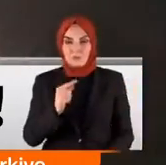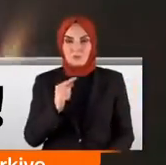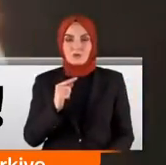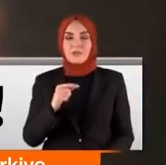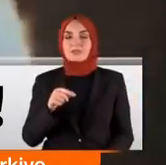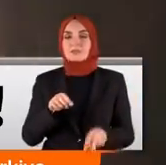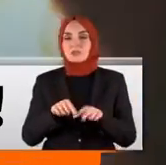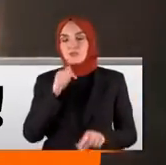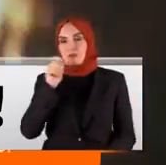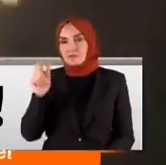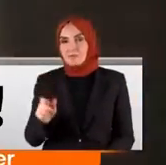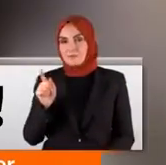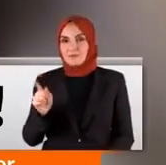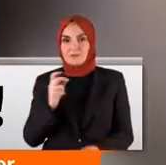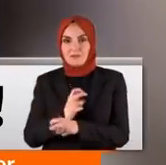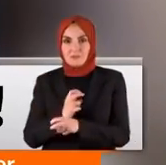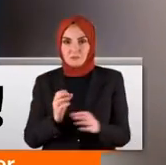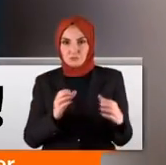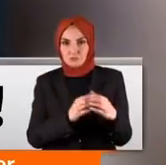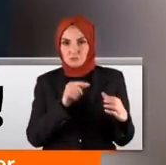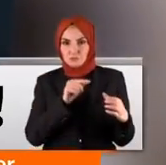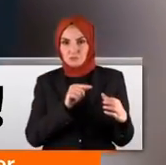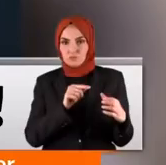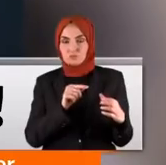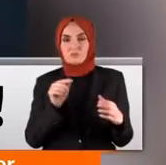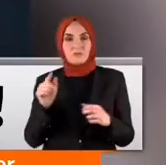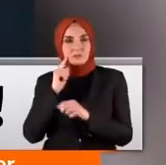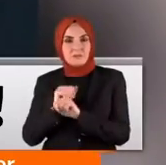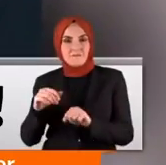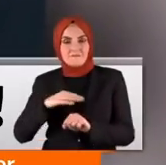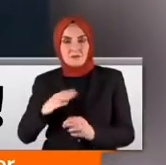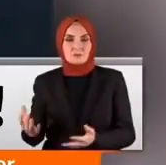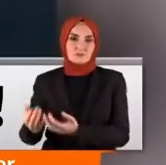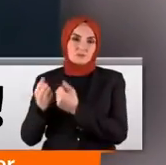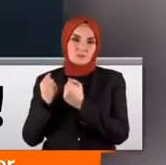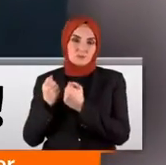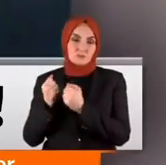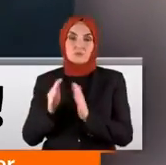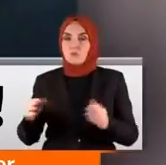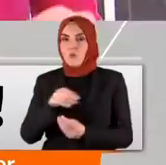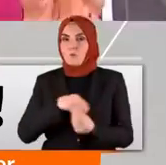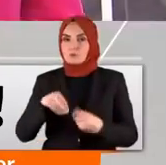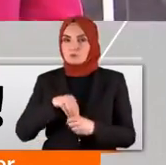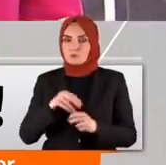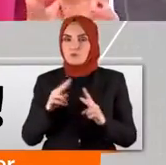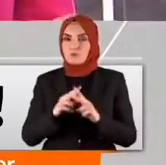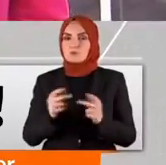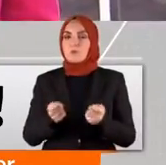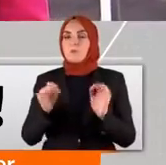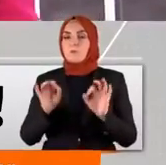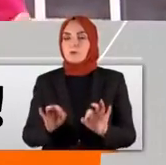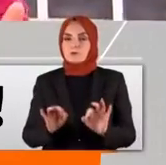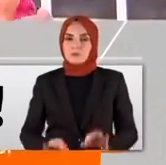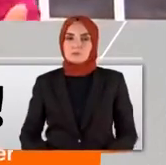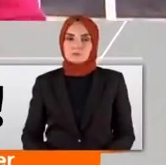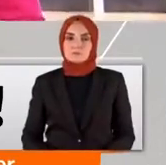suç örgütünden kurtuluşu oldu. Sarallar harekete geçmeden polis o büyük operasyon için düğmeye bastı. Sarallar suç